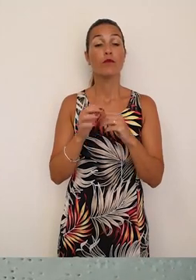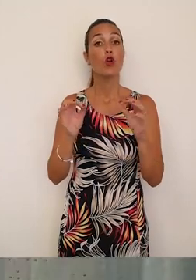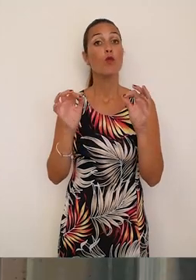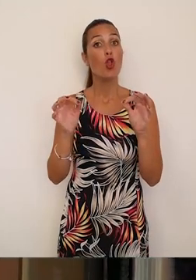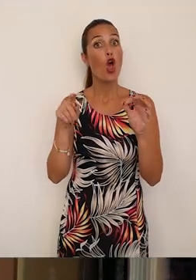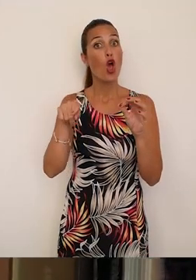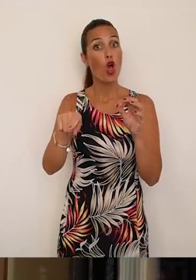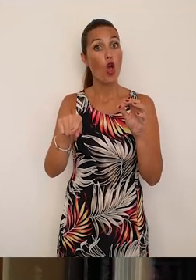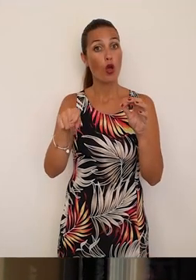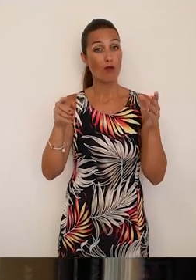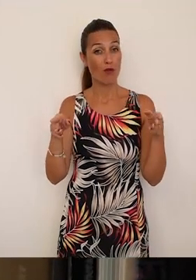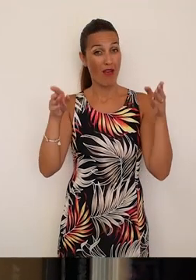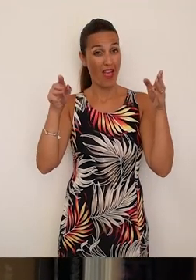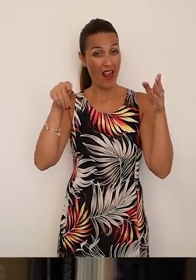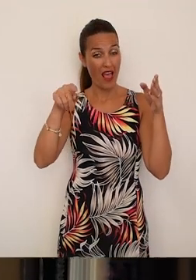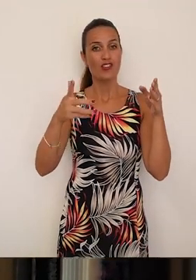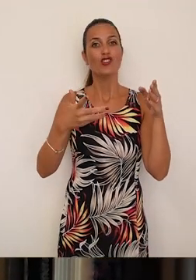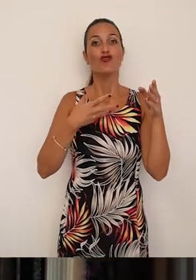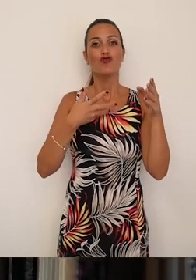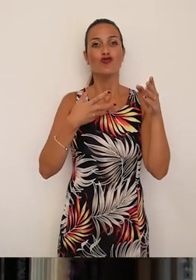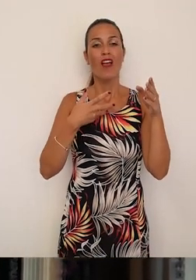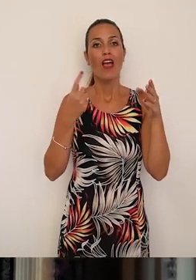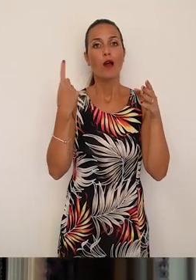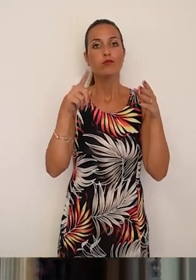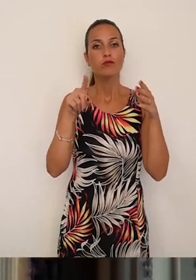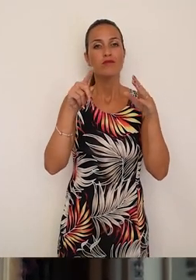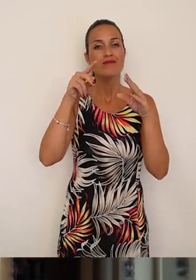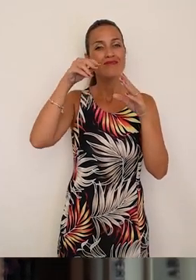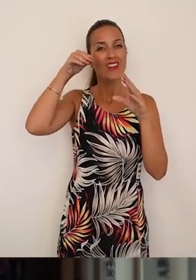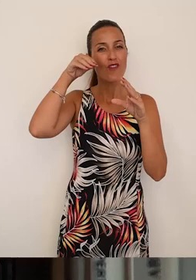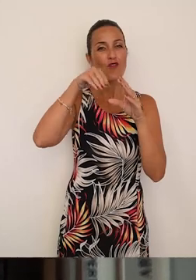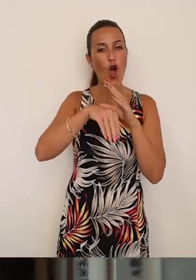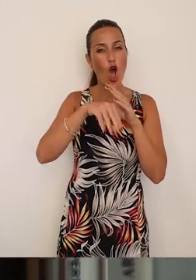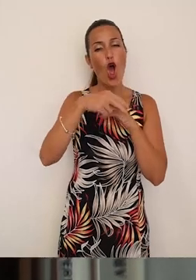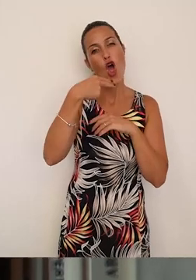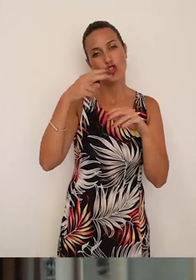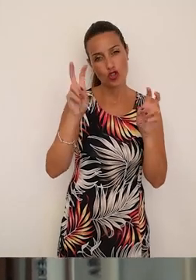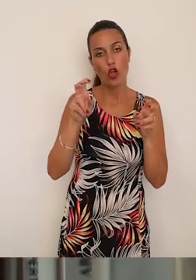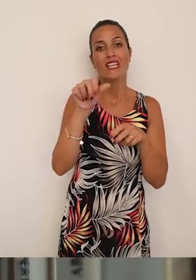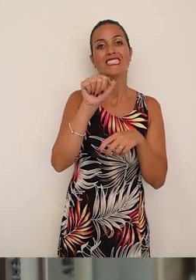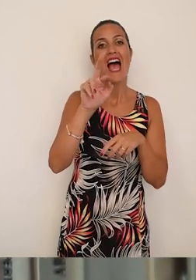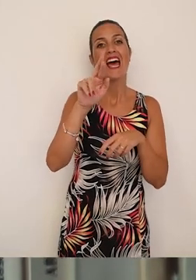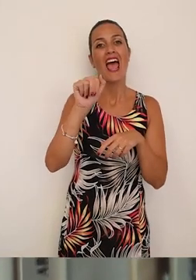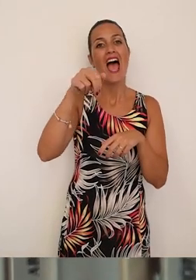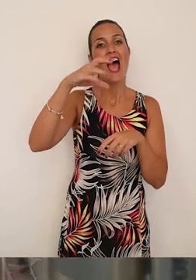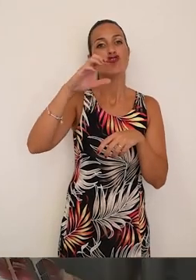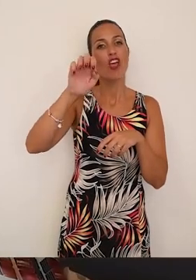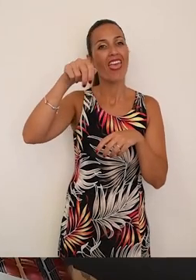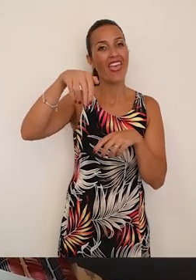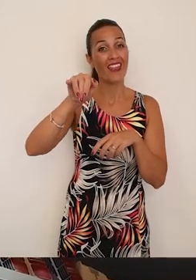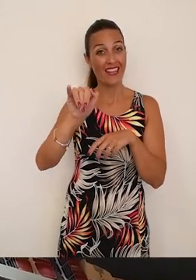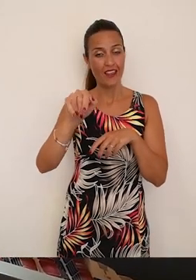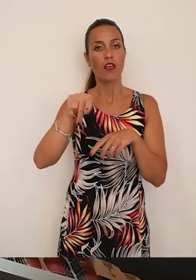Infatti l'istituto conserva l'importante fondo Pensionante dei Saraceni, donato dallo stesso Verri nei primi anni 90